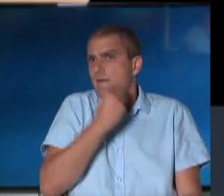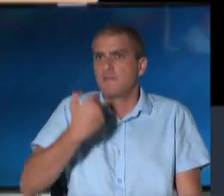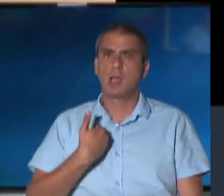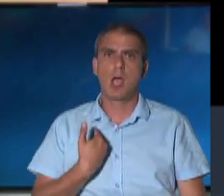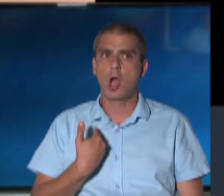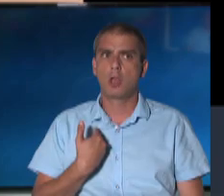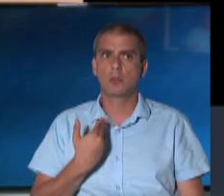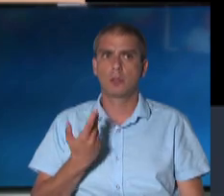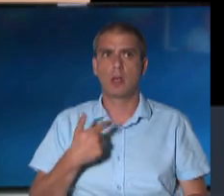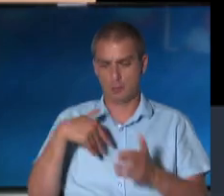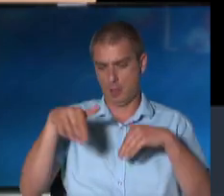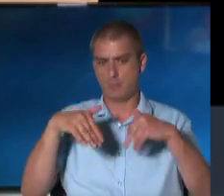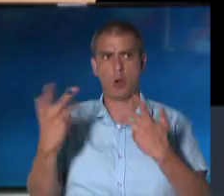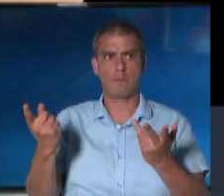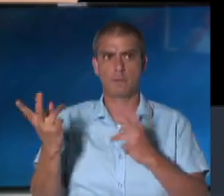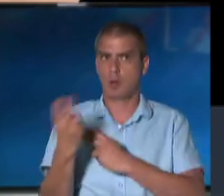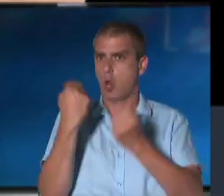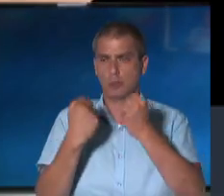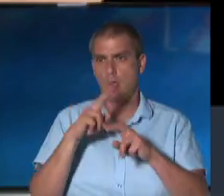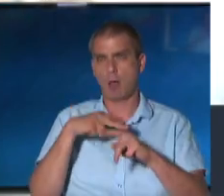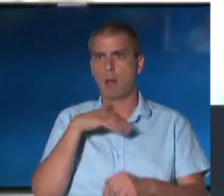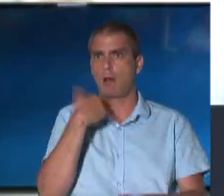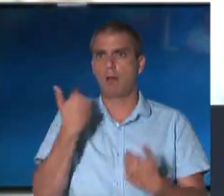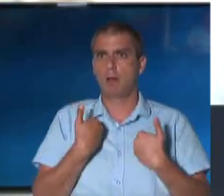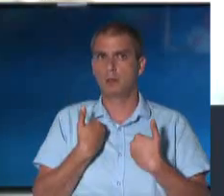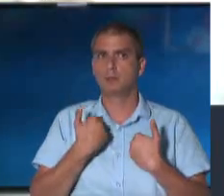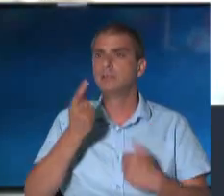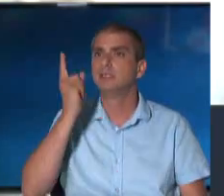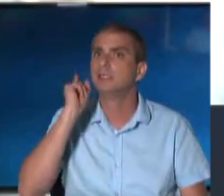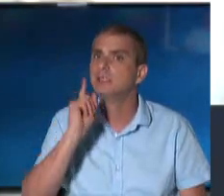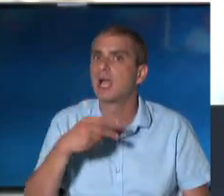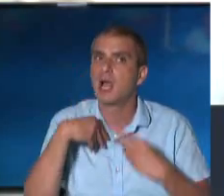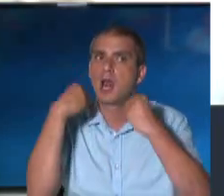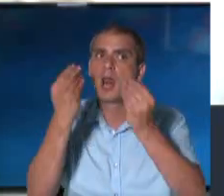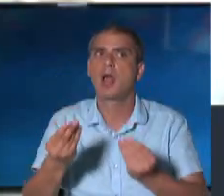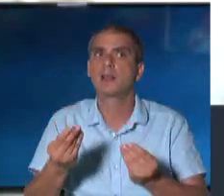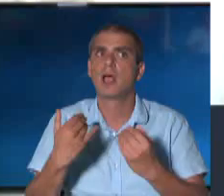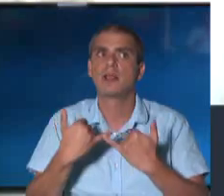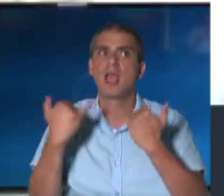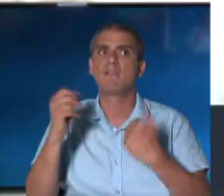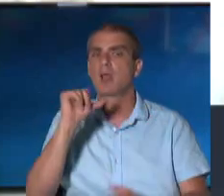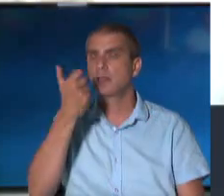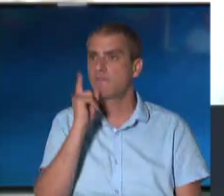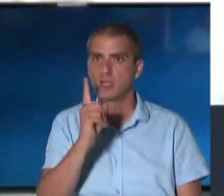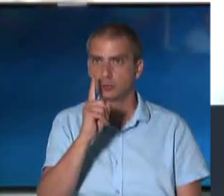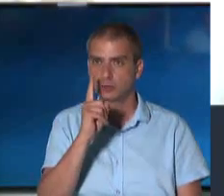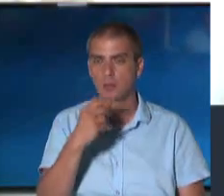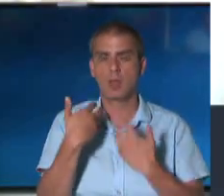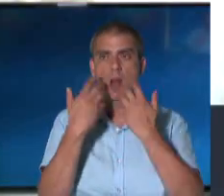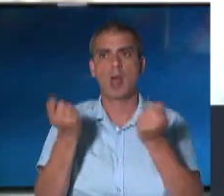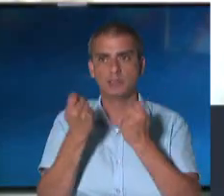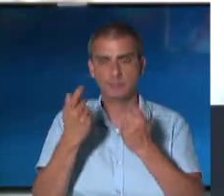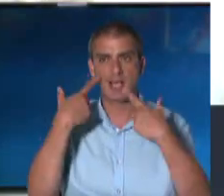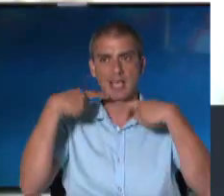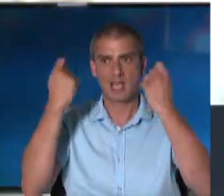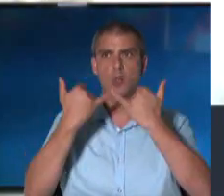אותי. אז אני אלך לרחוב, מישהו יעלה אותי לאוטו ולא יחזיר אותי יותר. צריך לתת רווחה, קודם כל לעמוד על הסברה, על